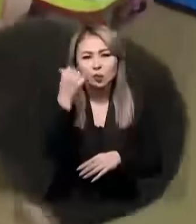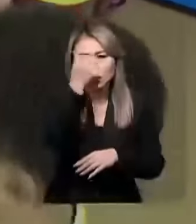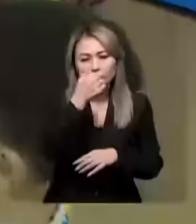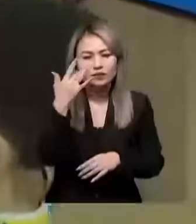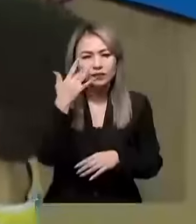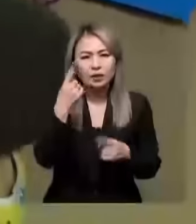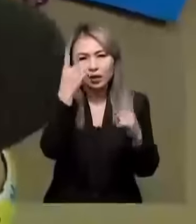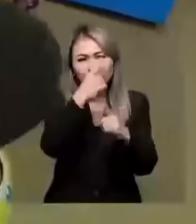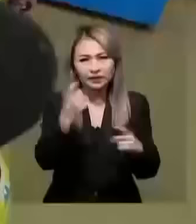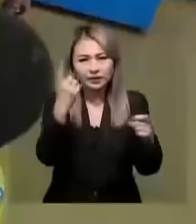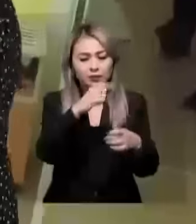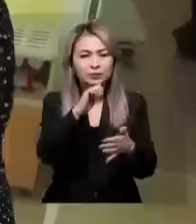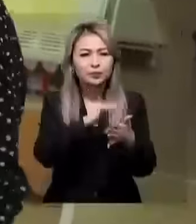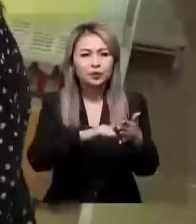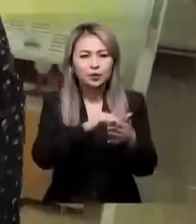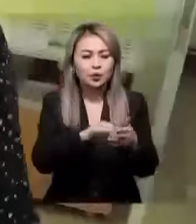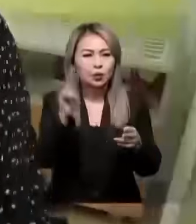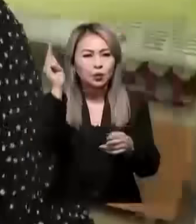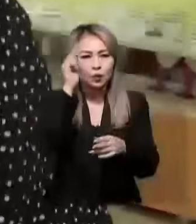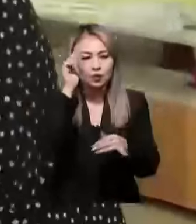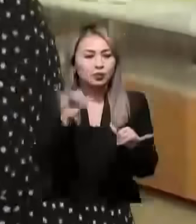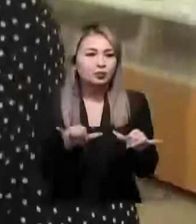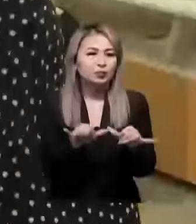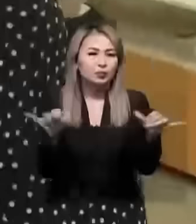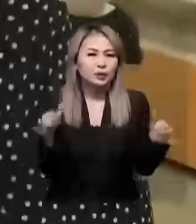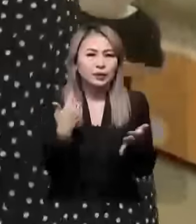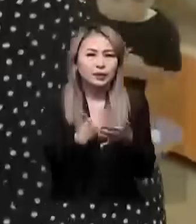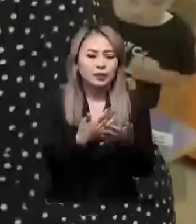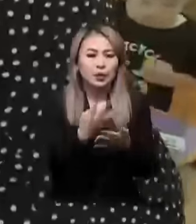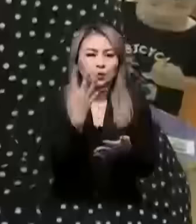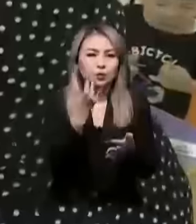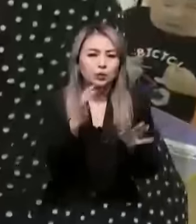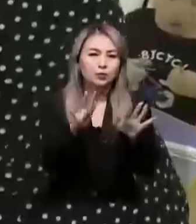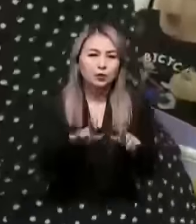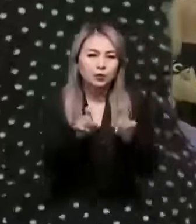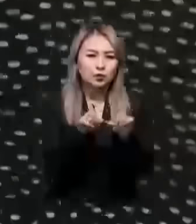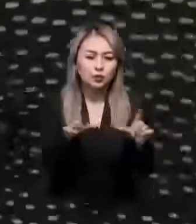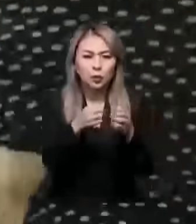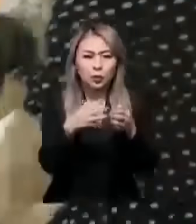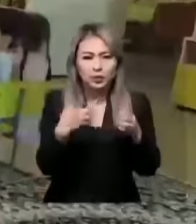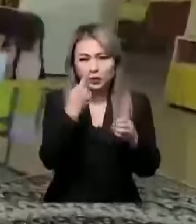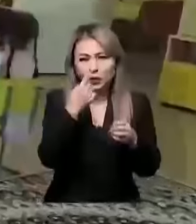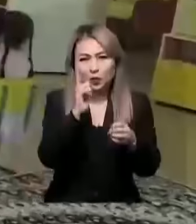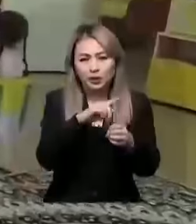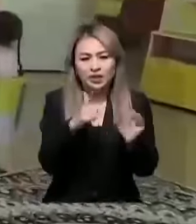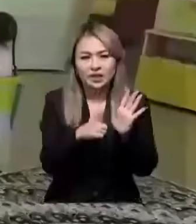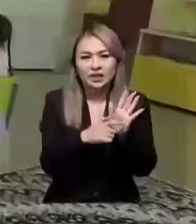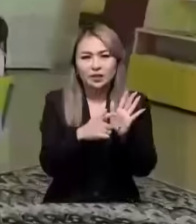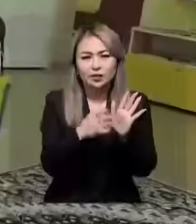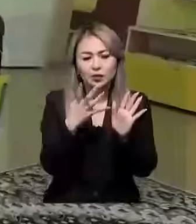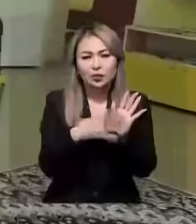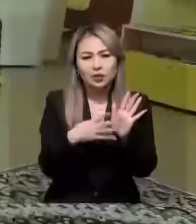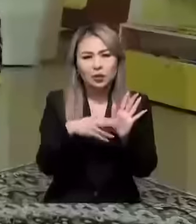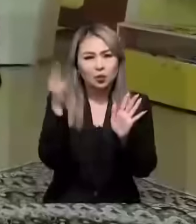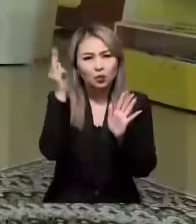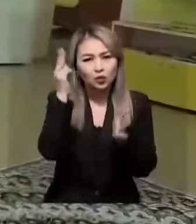жүр. Оның басты себебі оқушы саны көбейген. Мысалы 400 орынға есептелген 15-ші мектепте 790 оқушы